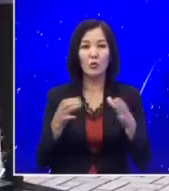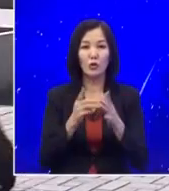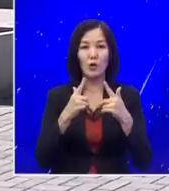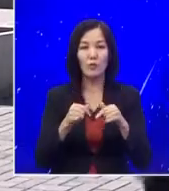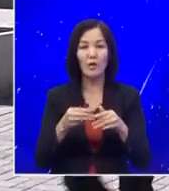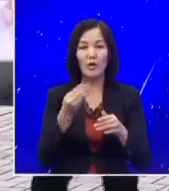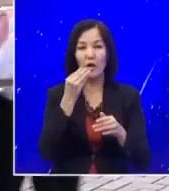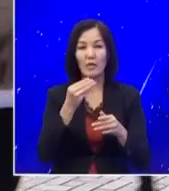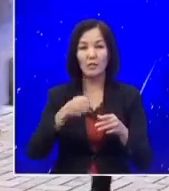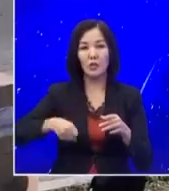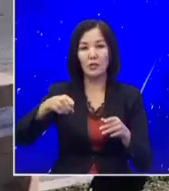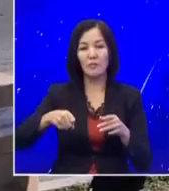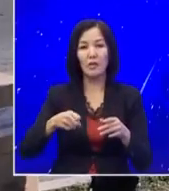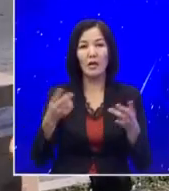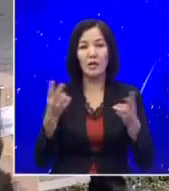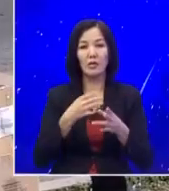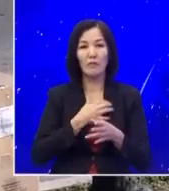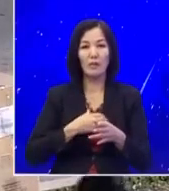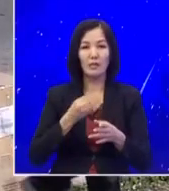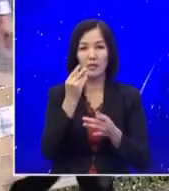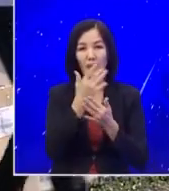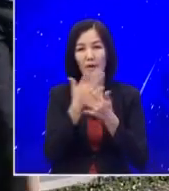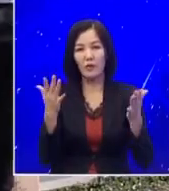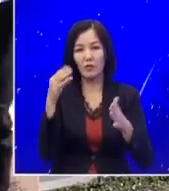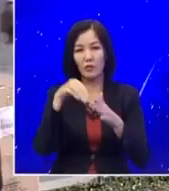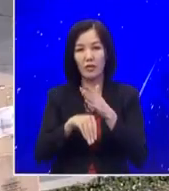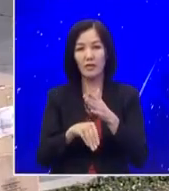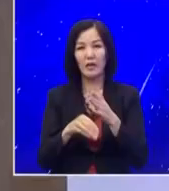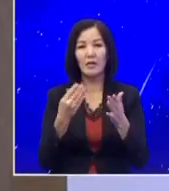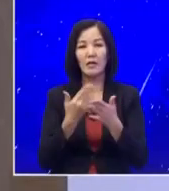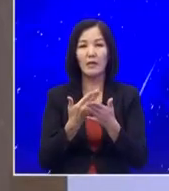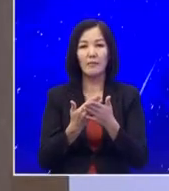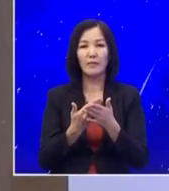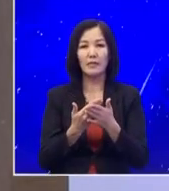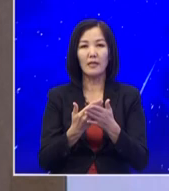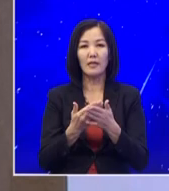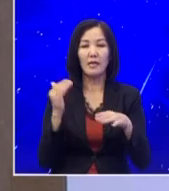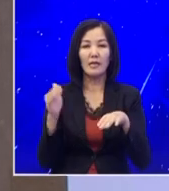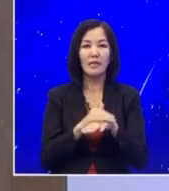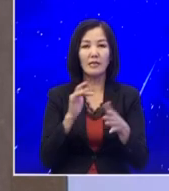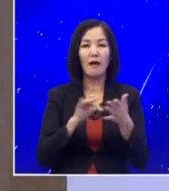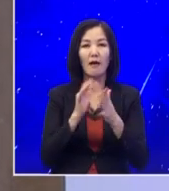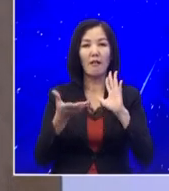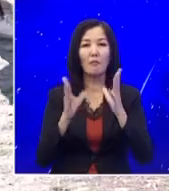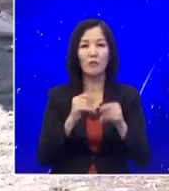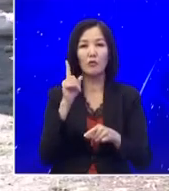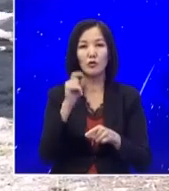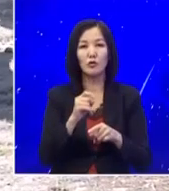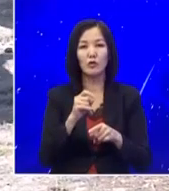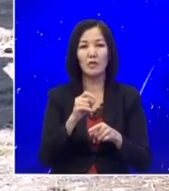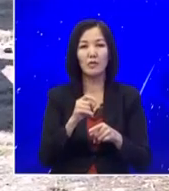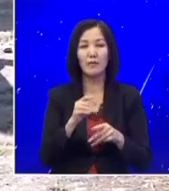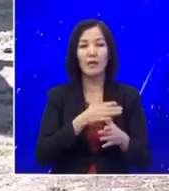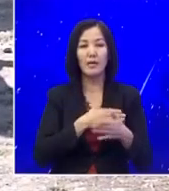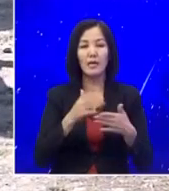себетіне күнделікті қажет әлеуметтік маңызы бар өнімдер салынған. Мәселен, ұн, қант, макарон сындылар. Игі іске қала бойынша 100-ден